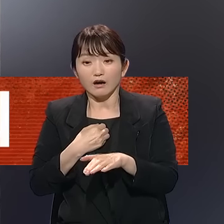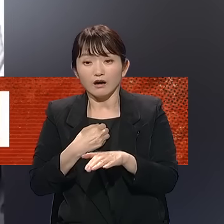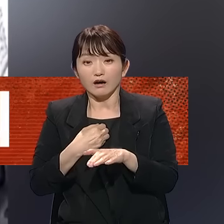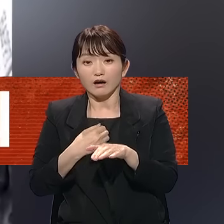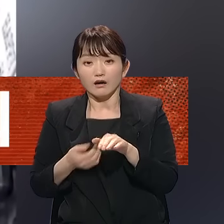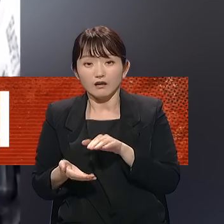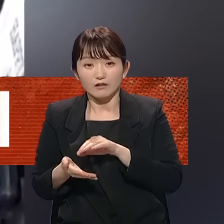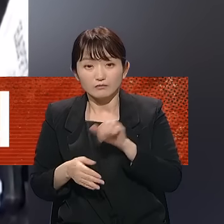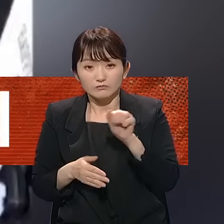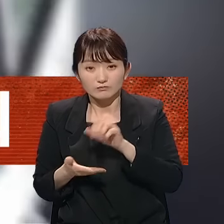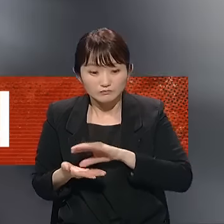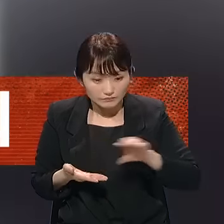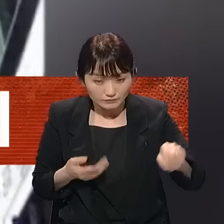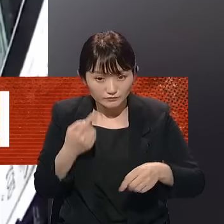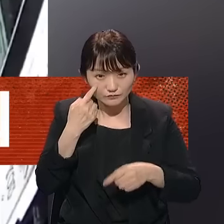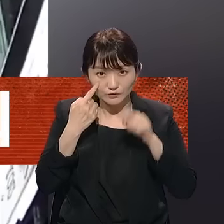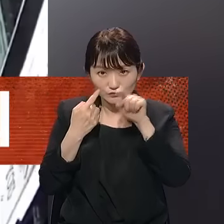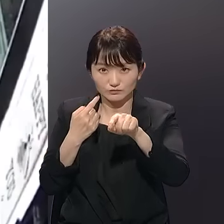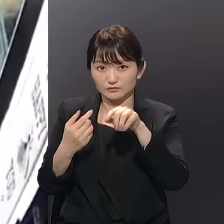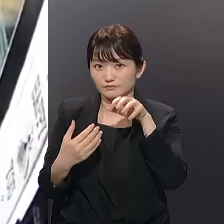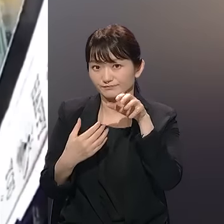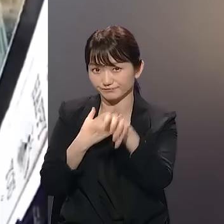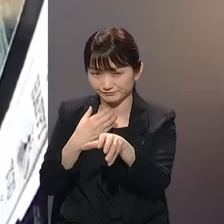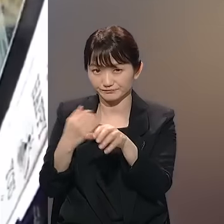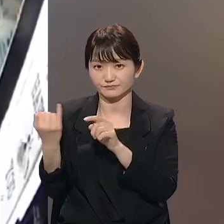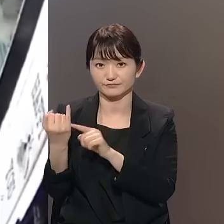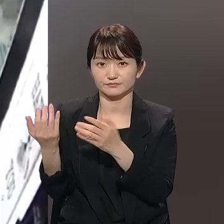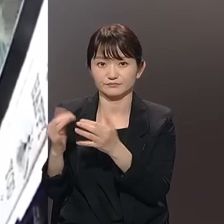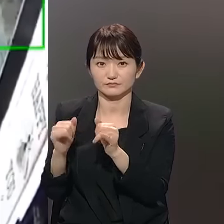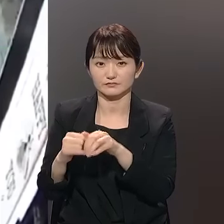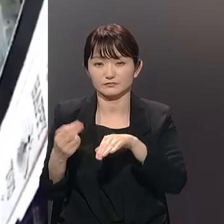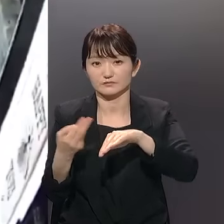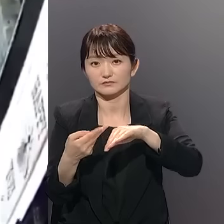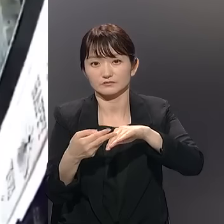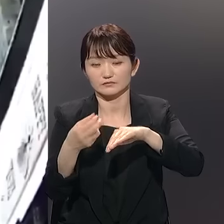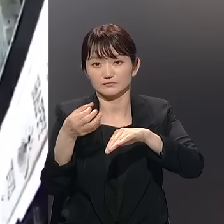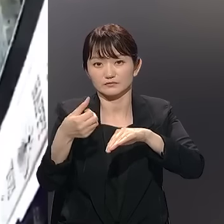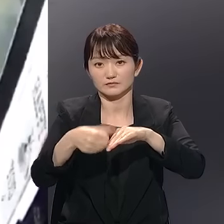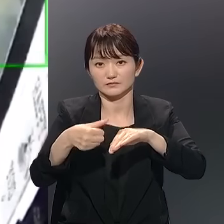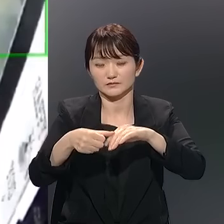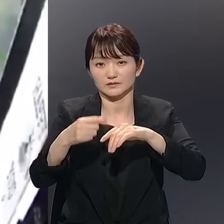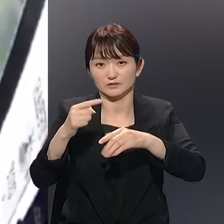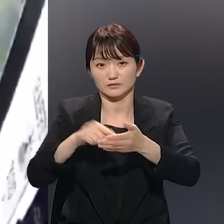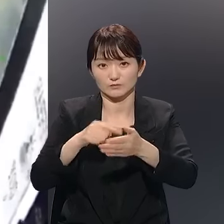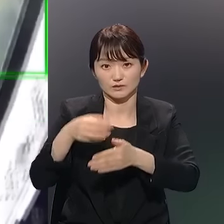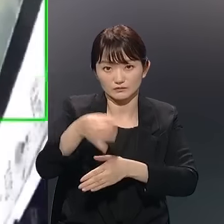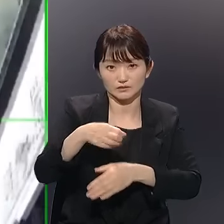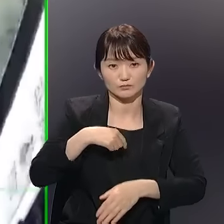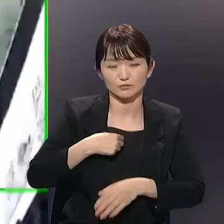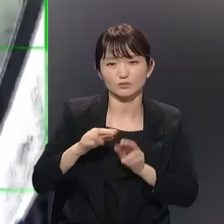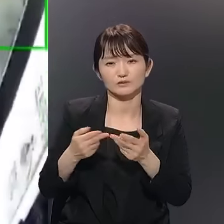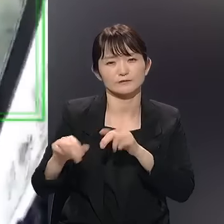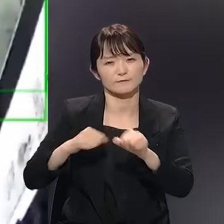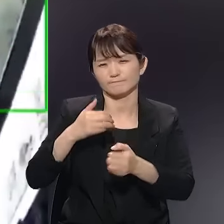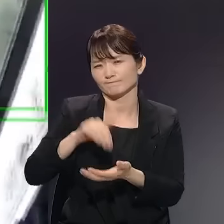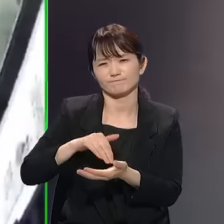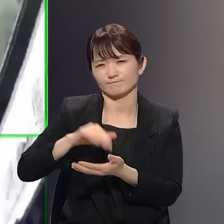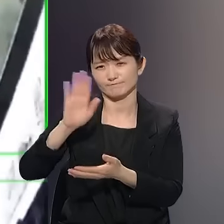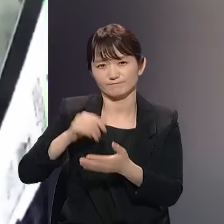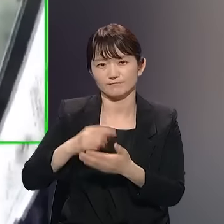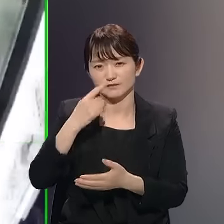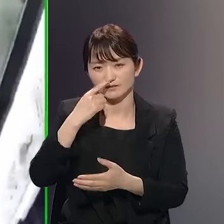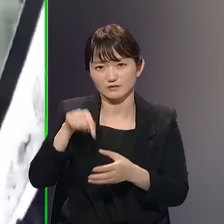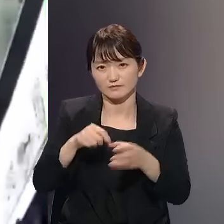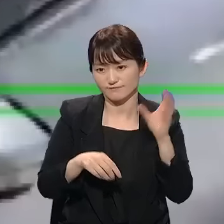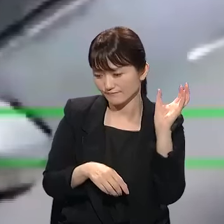쫄았어요. 네, 눈에는 눈, 이에는 이라고 했던가요? 이 여성 직원, 유리창 값을 물어낸 한이 있더라도 본인의 행동을 후회하지 않는다면서 커피를